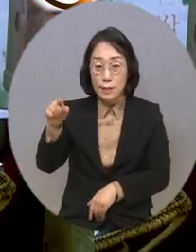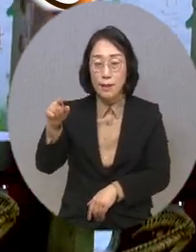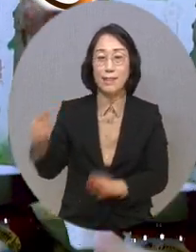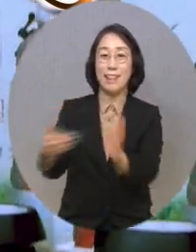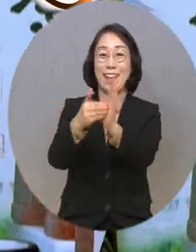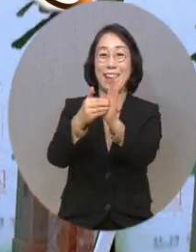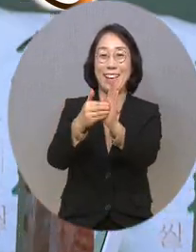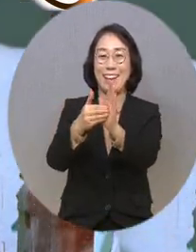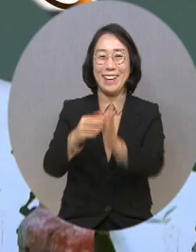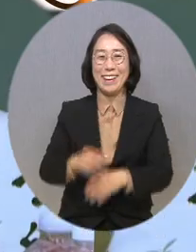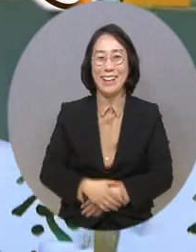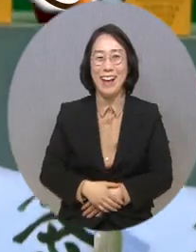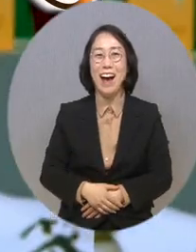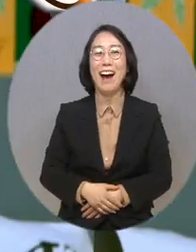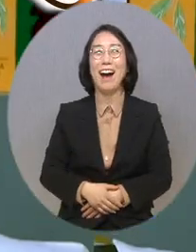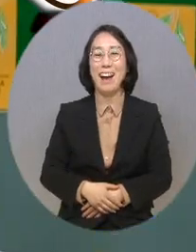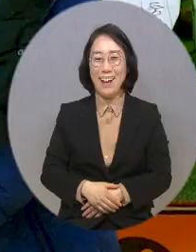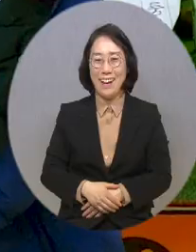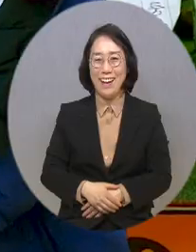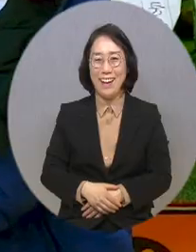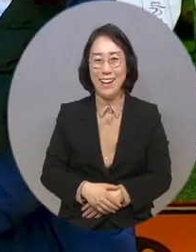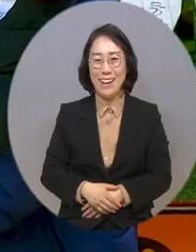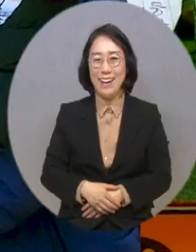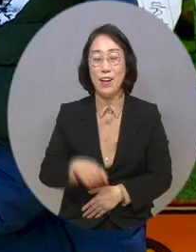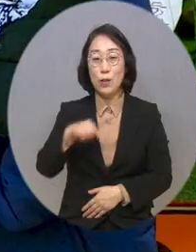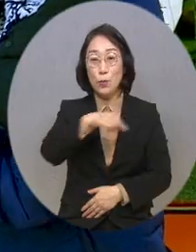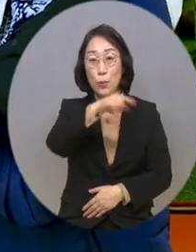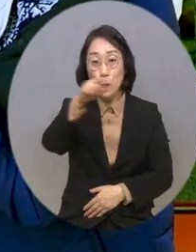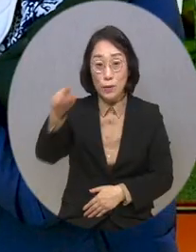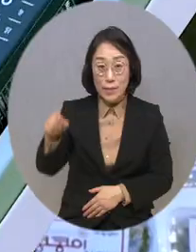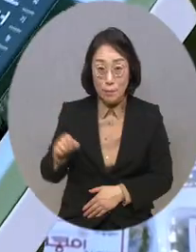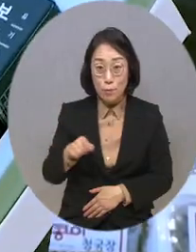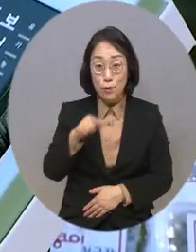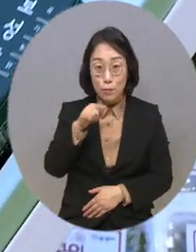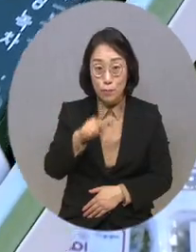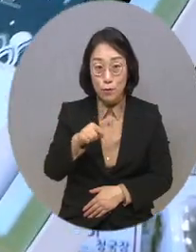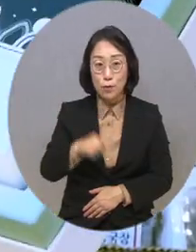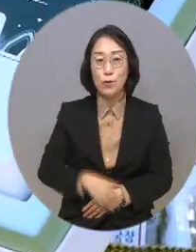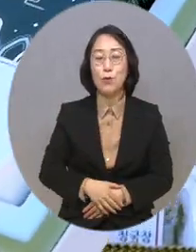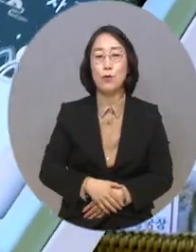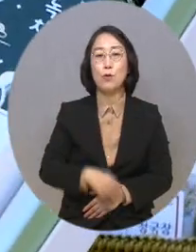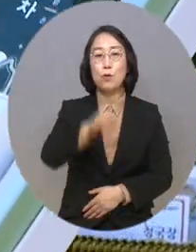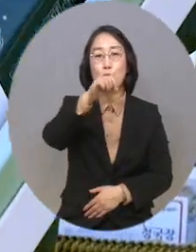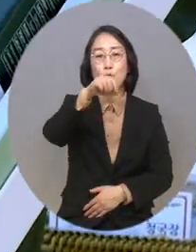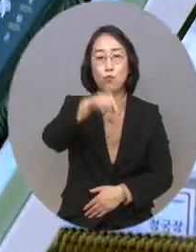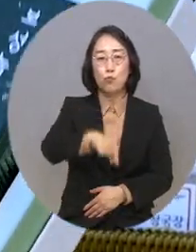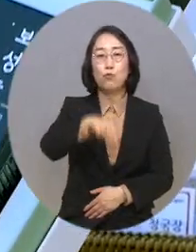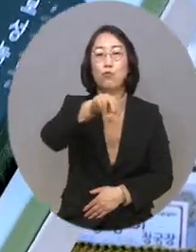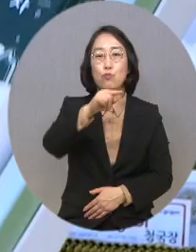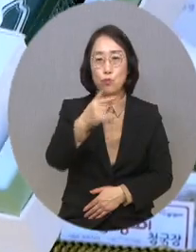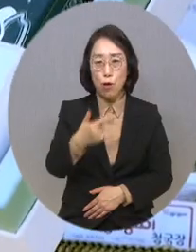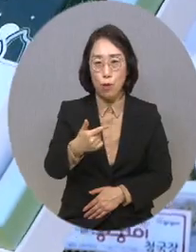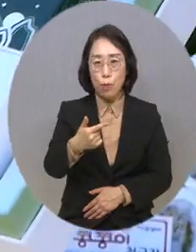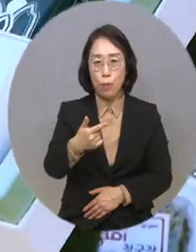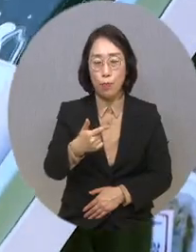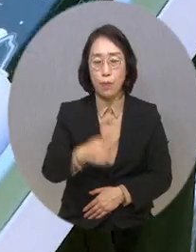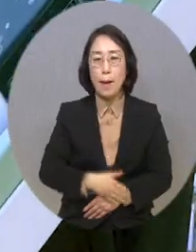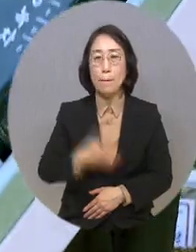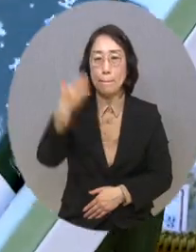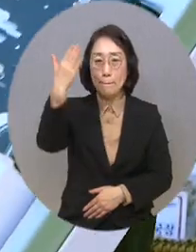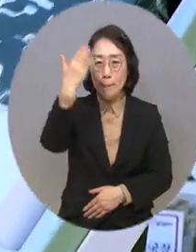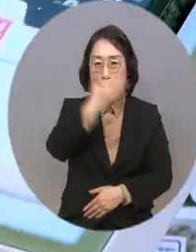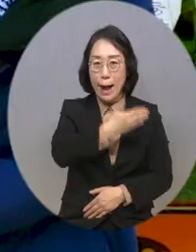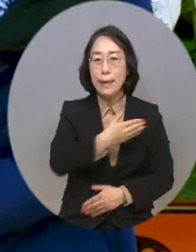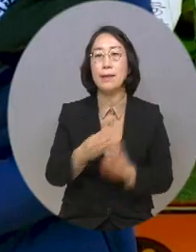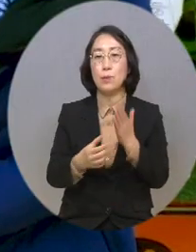땡! 땡! 땡! 땡! 이 제품은 우전? 네. 유기농 맑은 보성 녹차 우전이라는